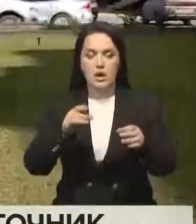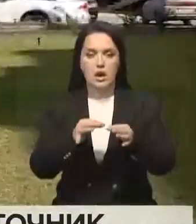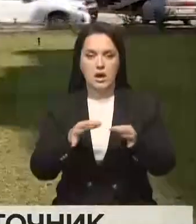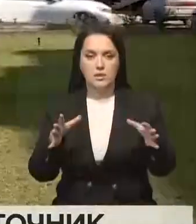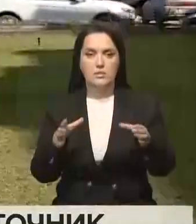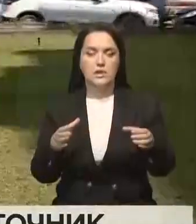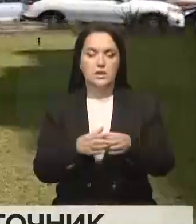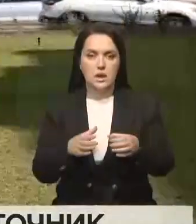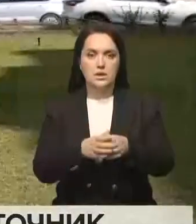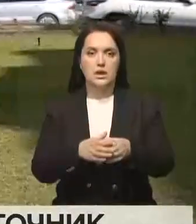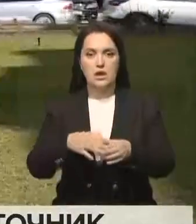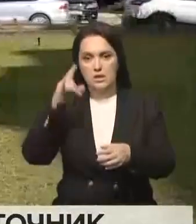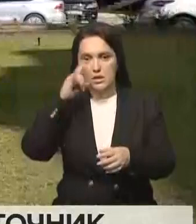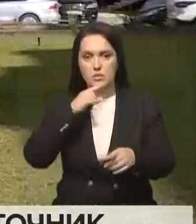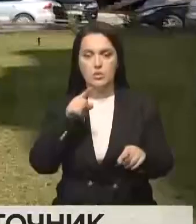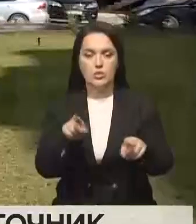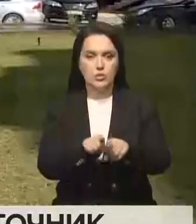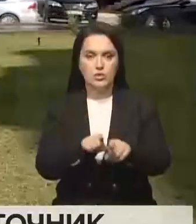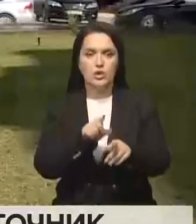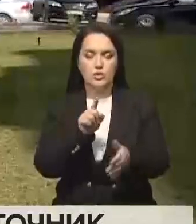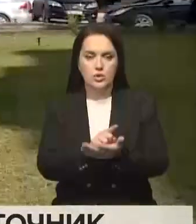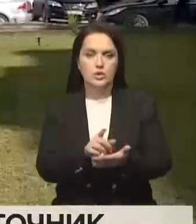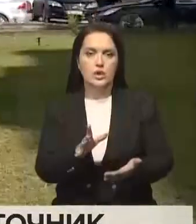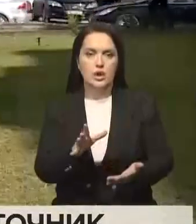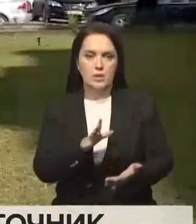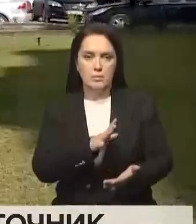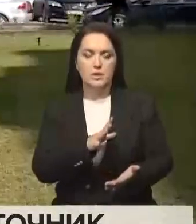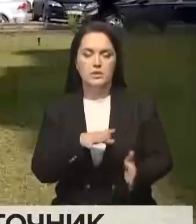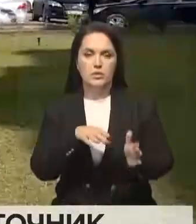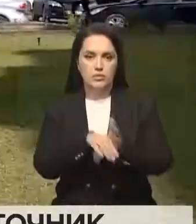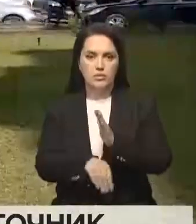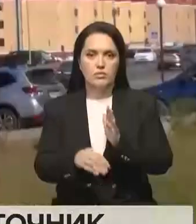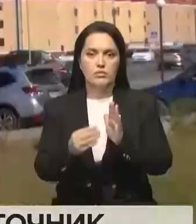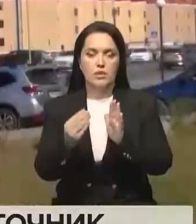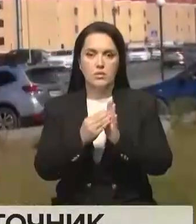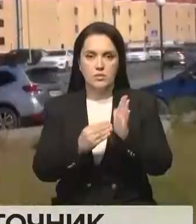поэтому думаю, Казахстан тоже должен быть в этой списке,